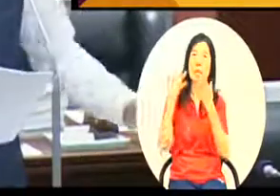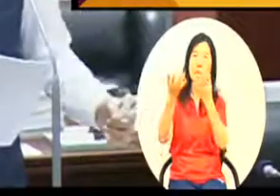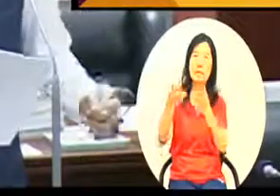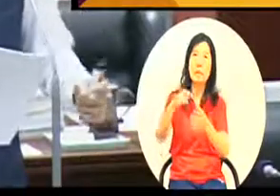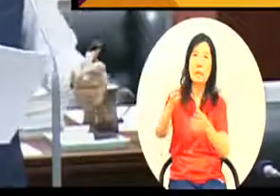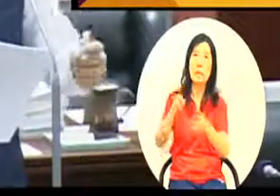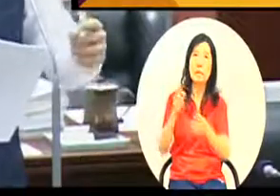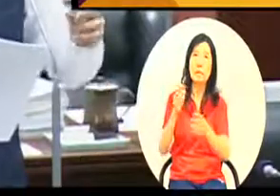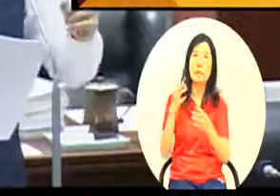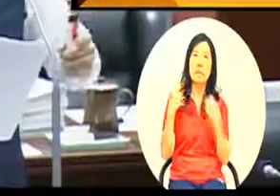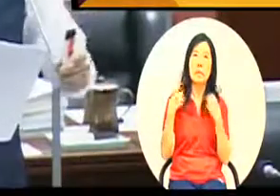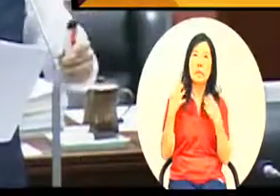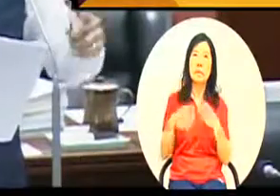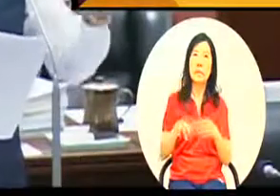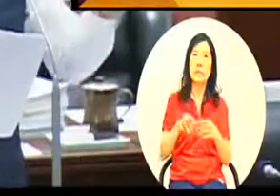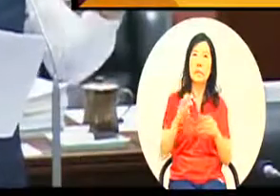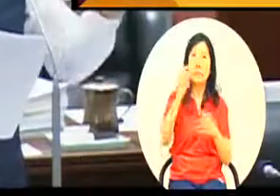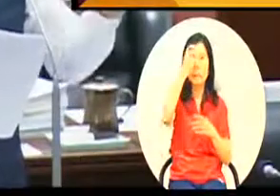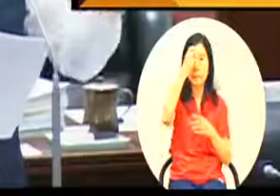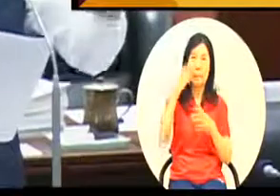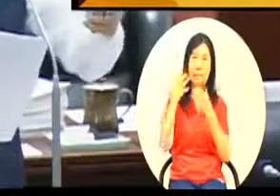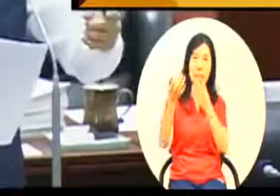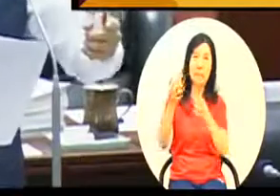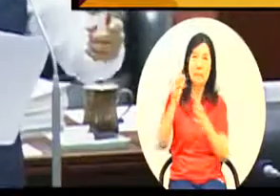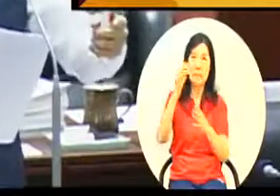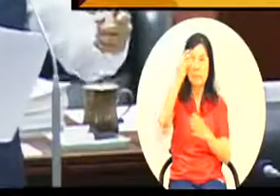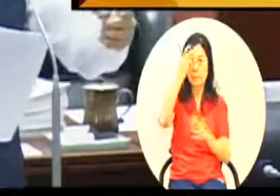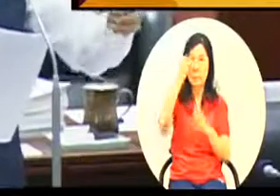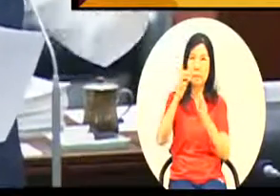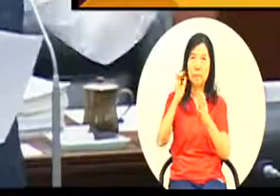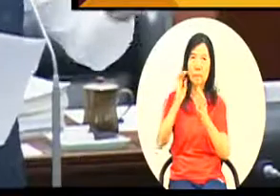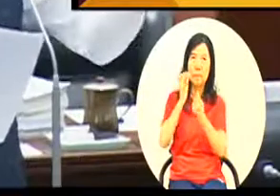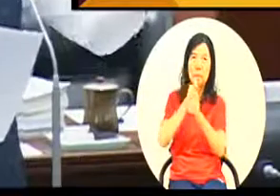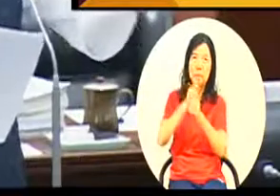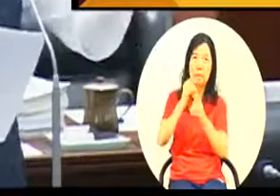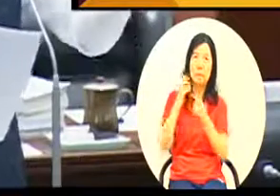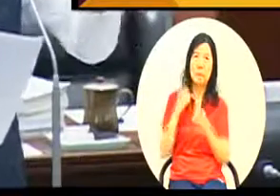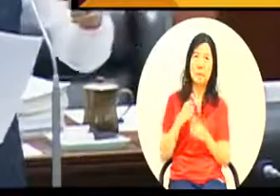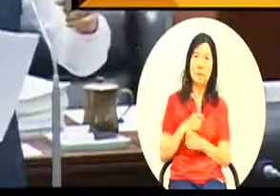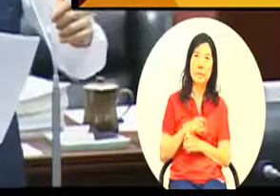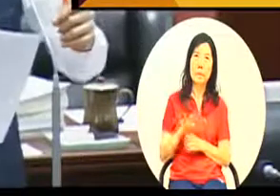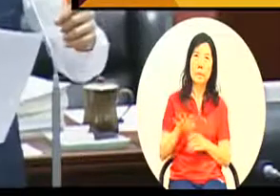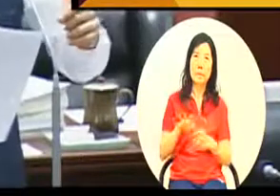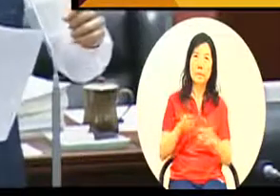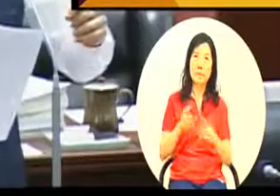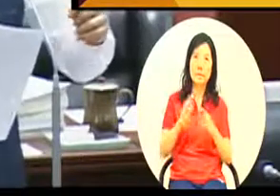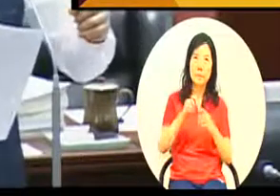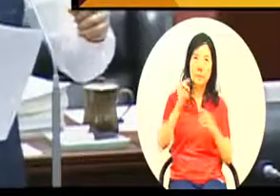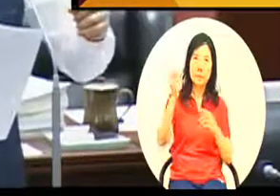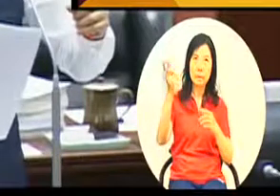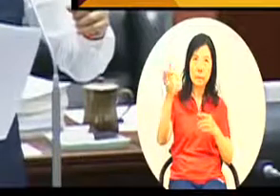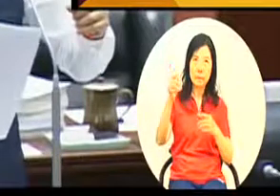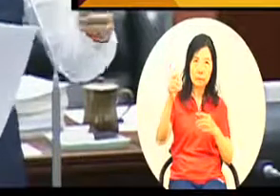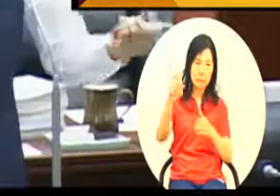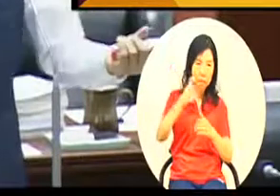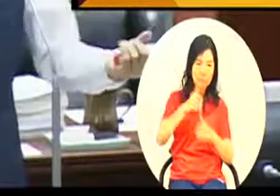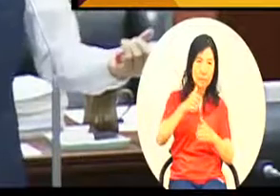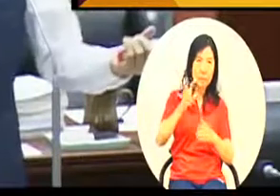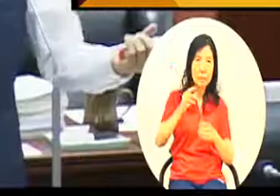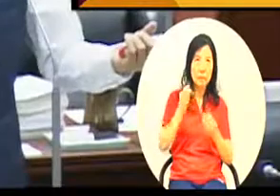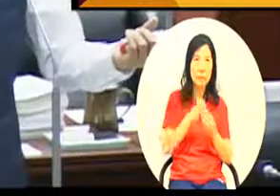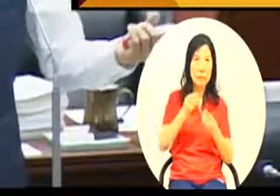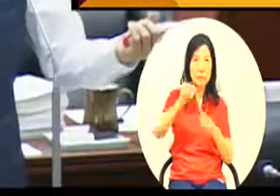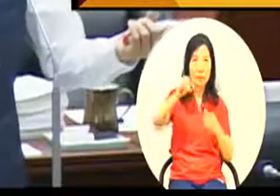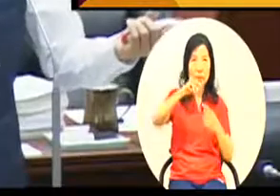哈，警察归警察局、警政署管。那这个我们调派这些人力过来，怎么调